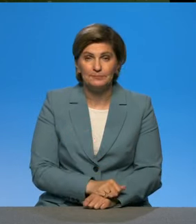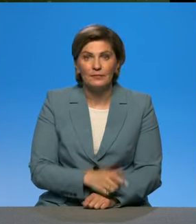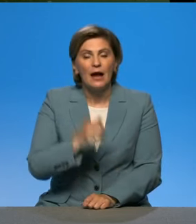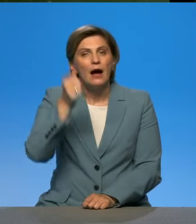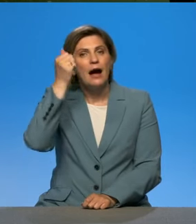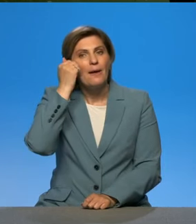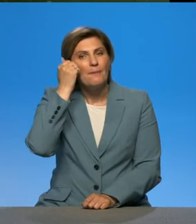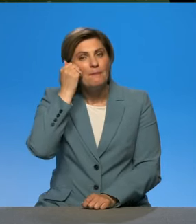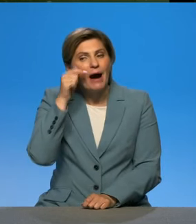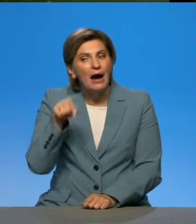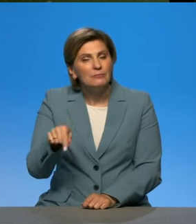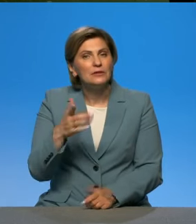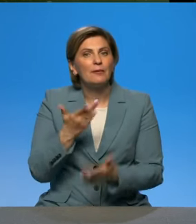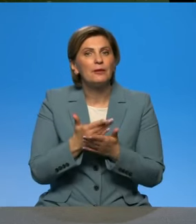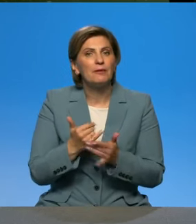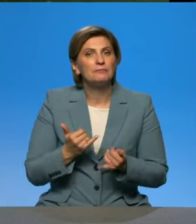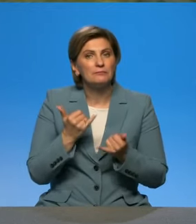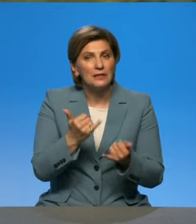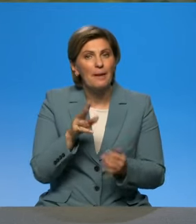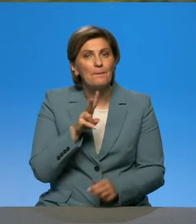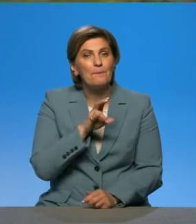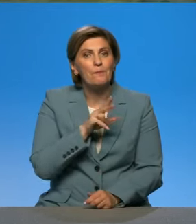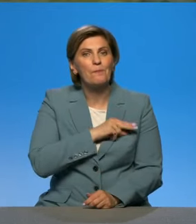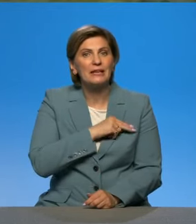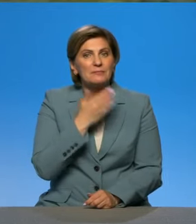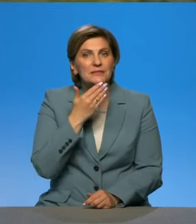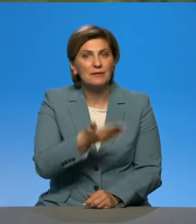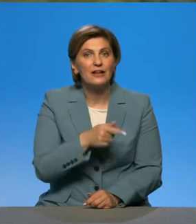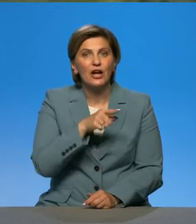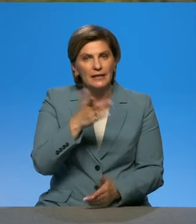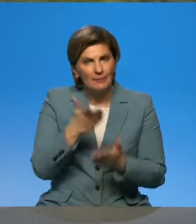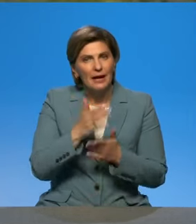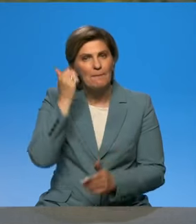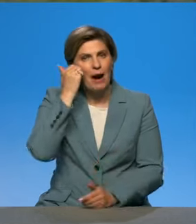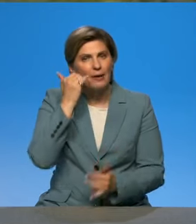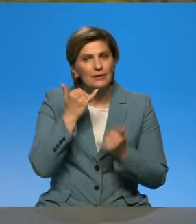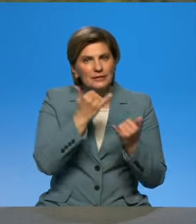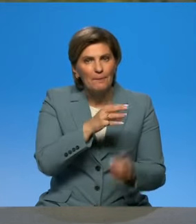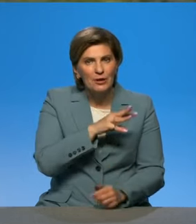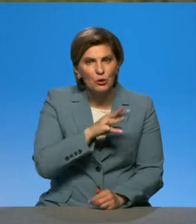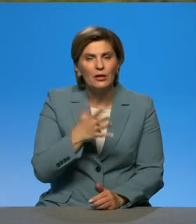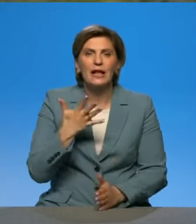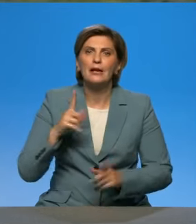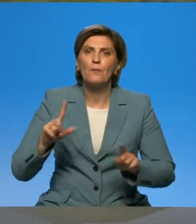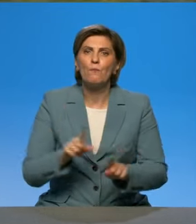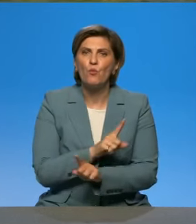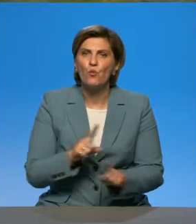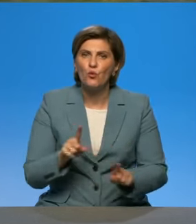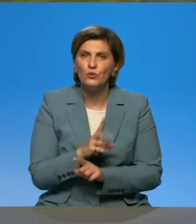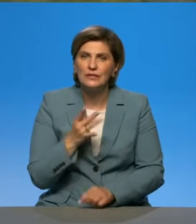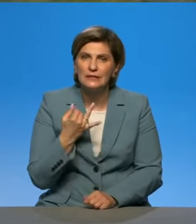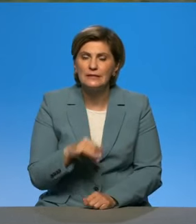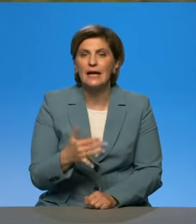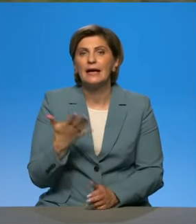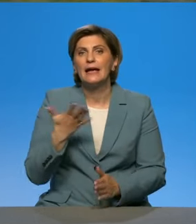образом увековечена. Вот, например, у нас Пермского края спрашивают, есть ли там памятник Миклу Хамаклая? Вы музей упомянули... какой-то. Да, музей. Вы упомянули берег